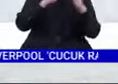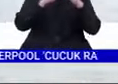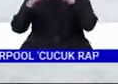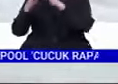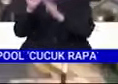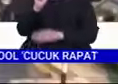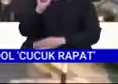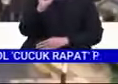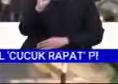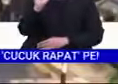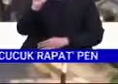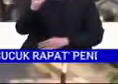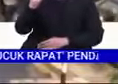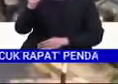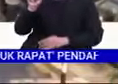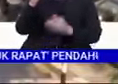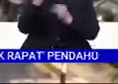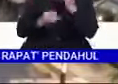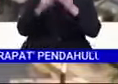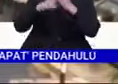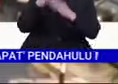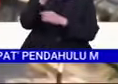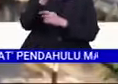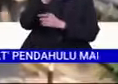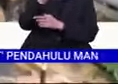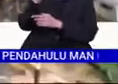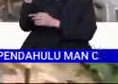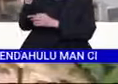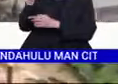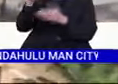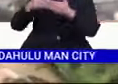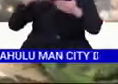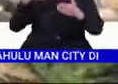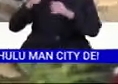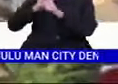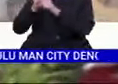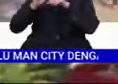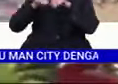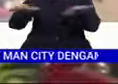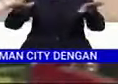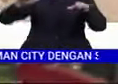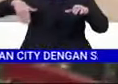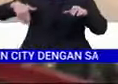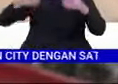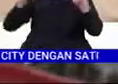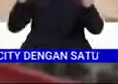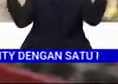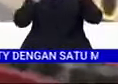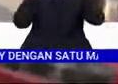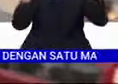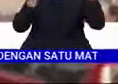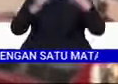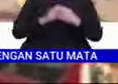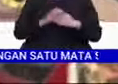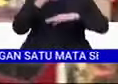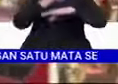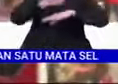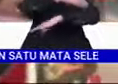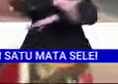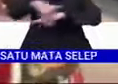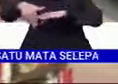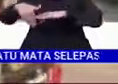kali terakhir yang diadakan pada Oktober 2019 sebelum penularan qobid 19 Project pembinaan tebingan batang